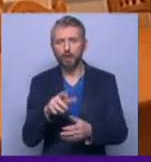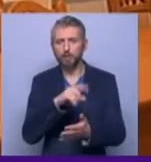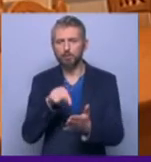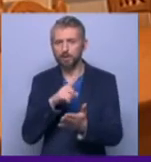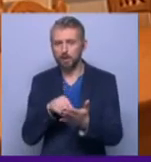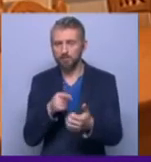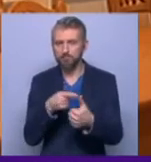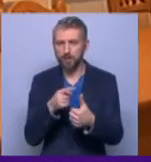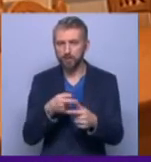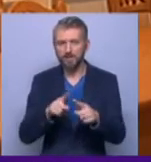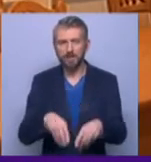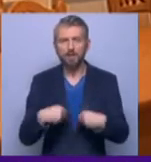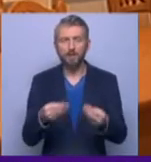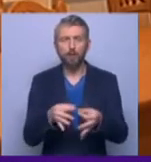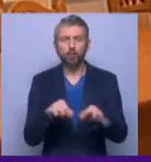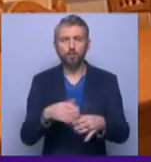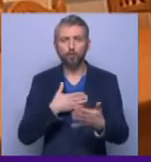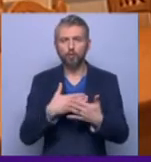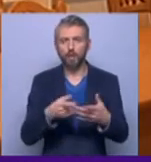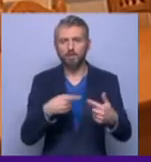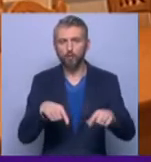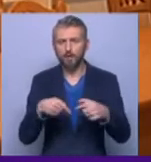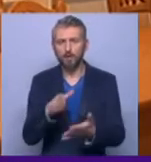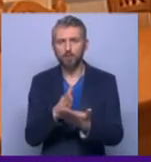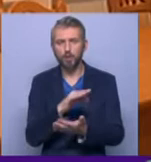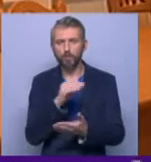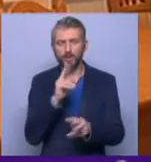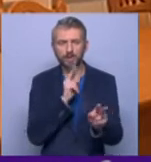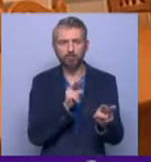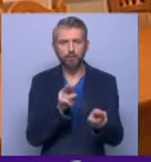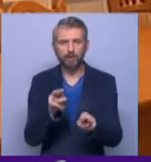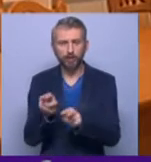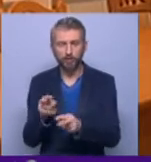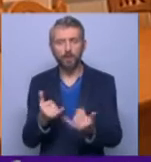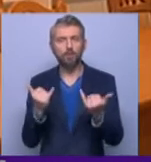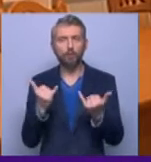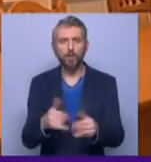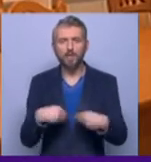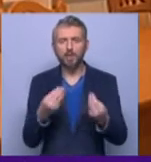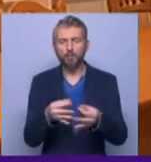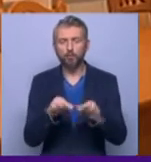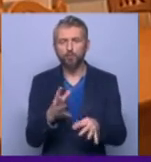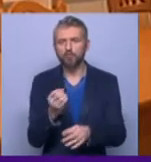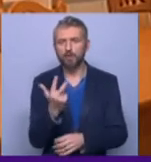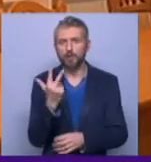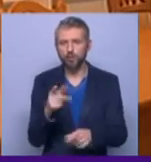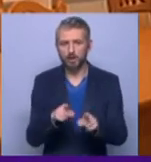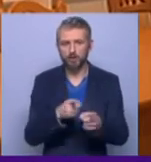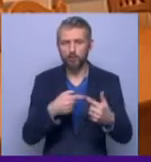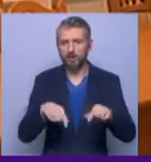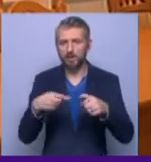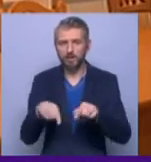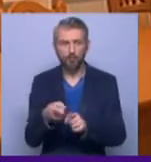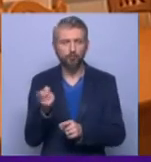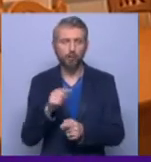Перше – це надання дозволу громадським організаціям мати офіційних спостерігачів. Сьогодні надали дозвіл ще трьом таким організаціям,